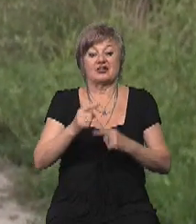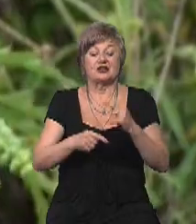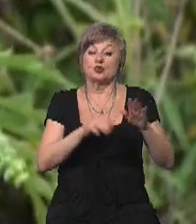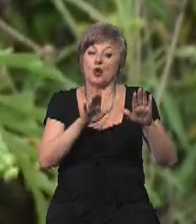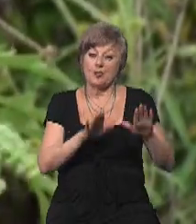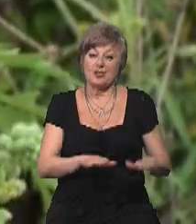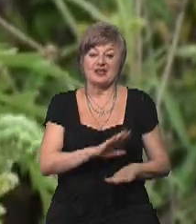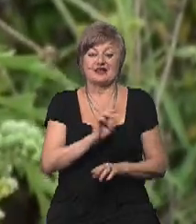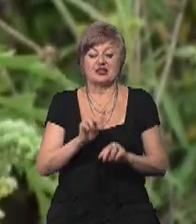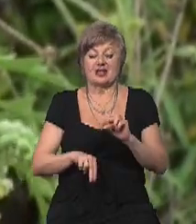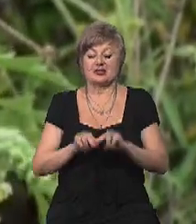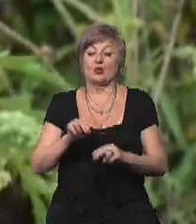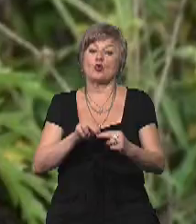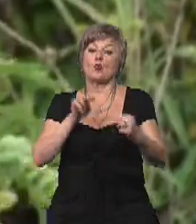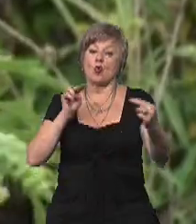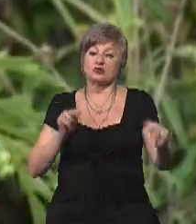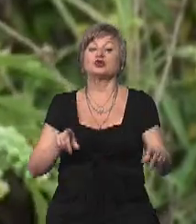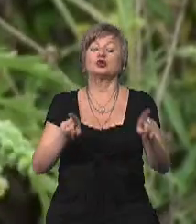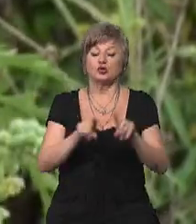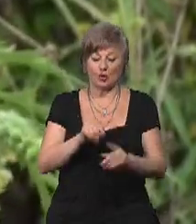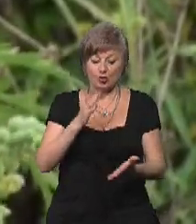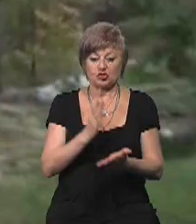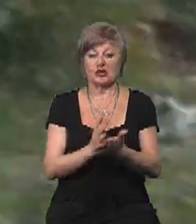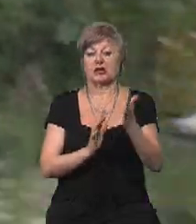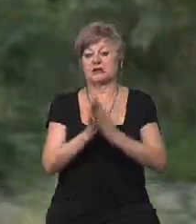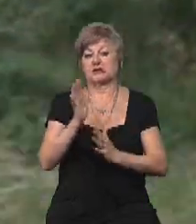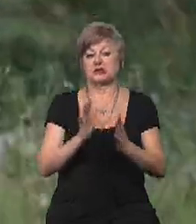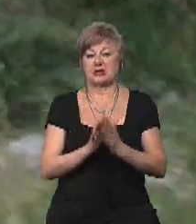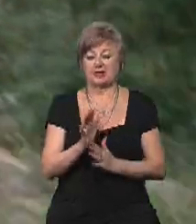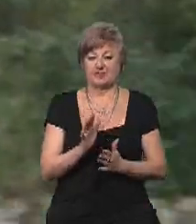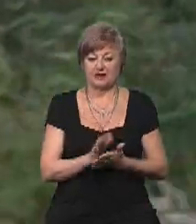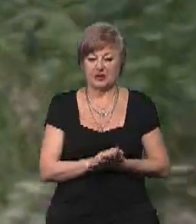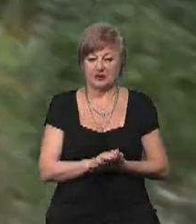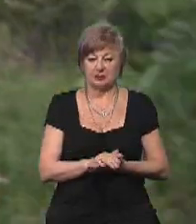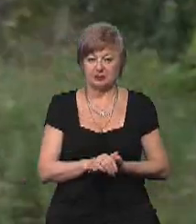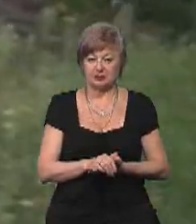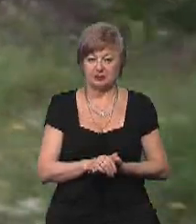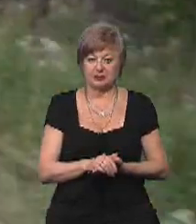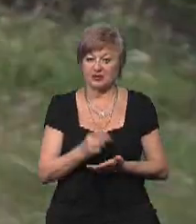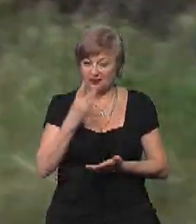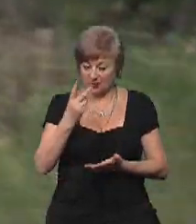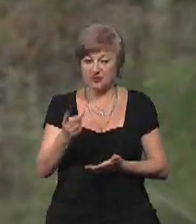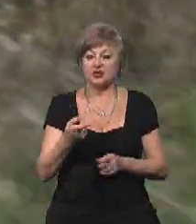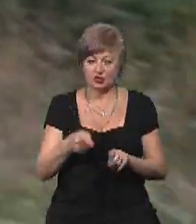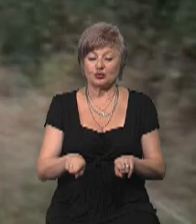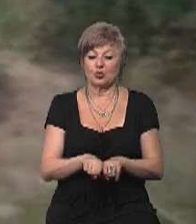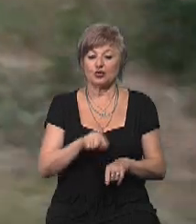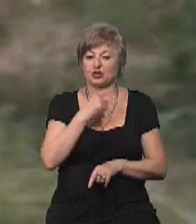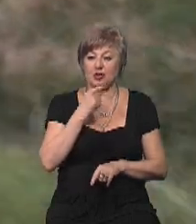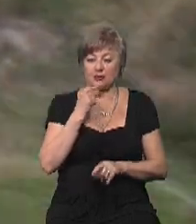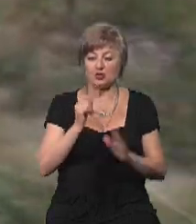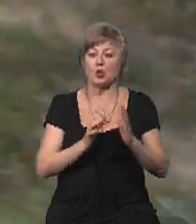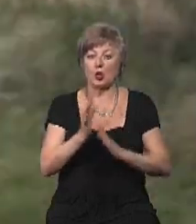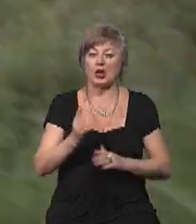біля недобудованих мостів, де також є зарості цієї рослини. Тут теж амброзії багато, тут теж багато. Тут кругом